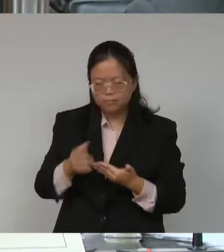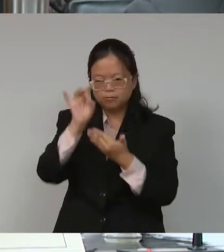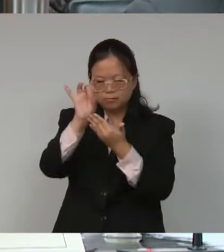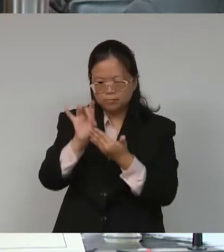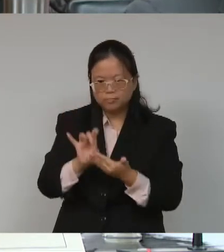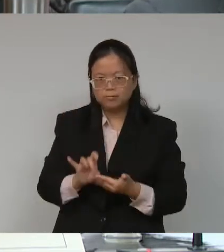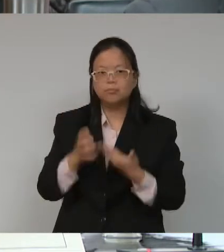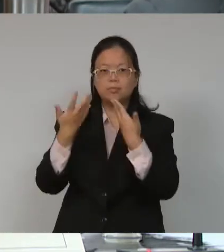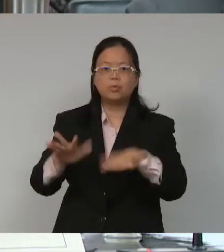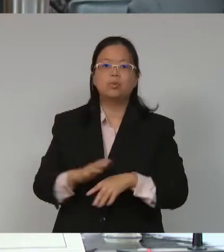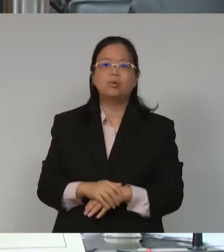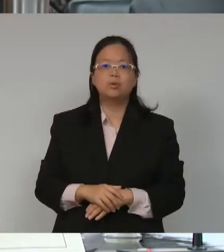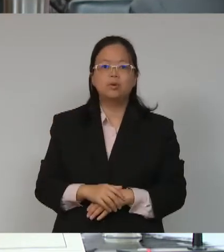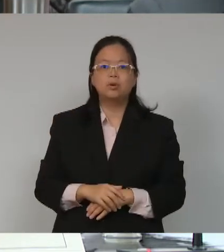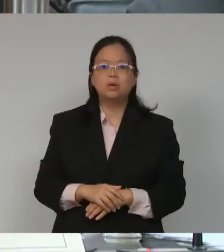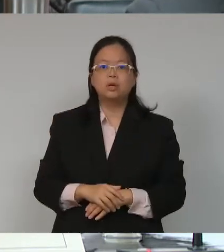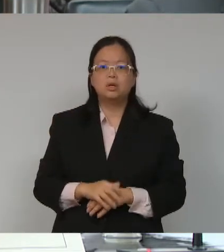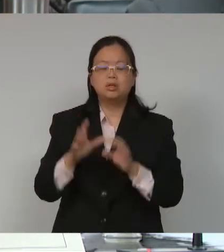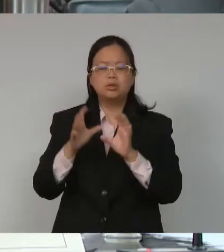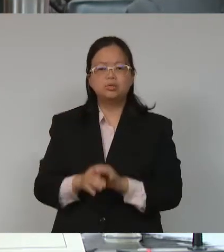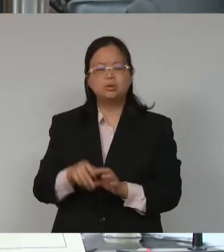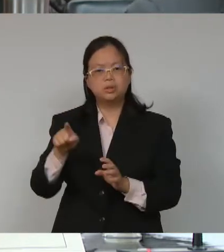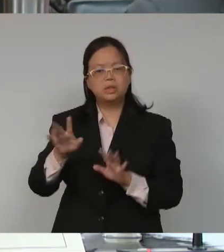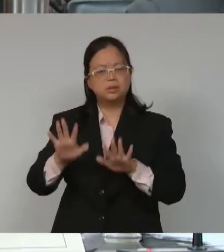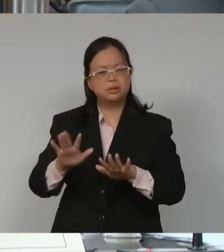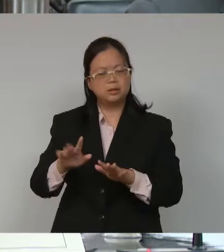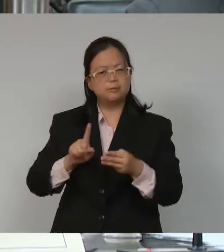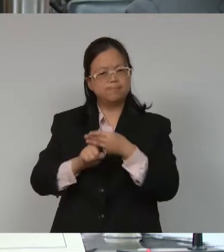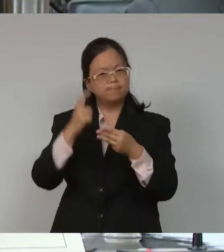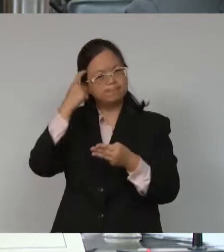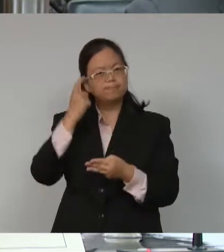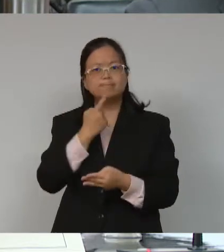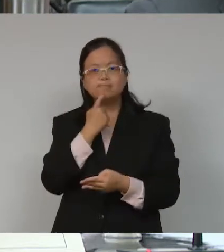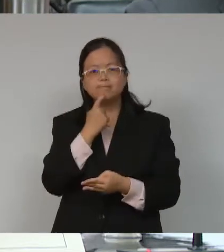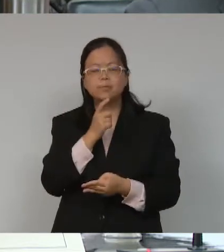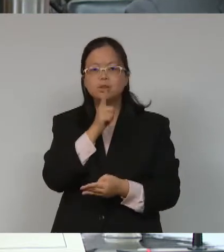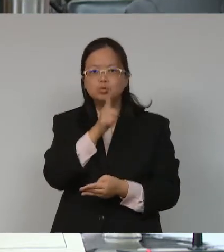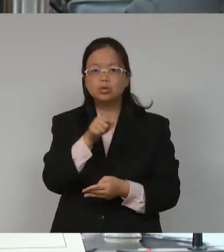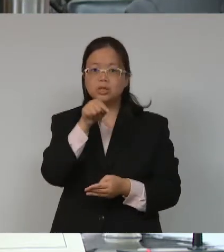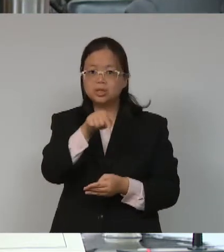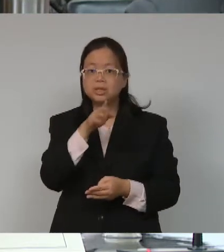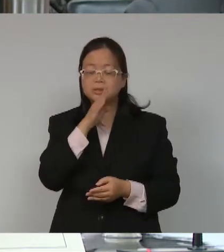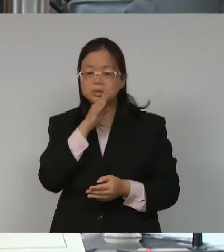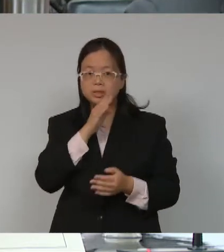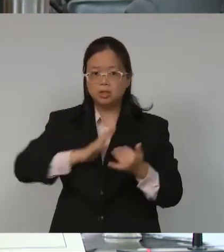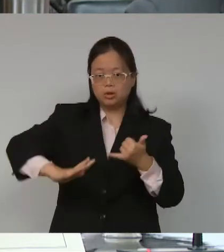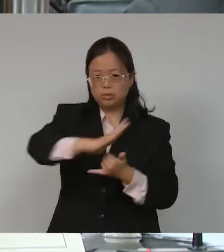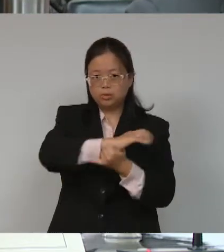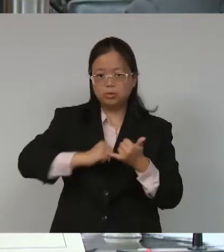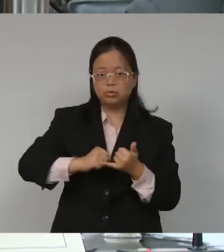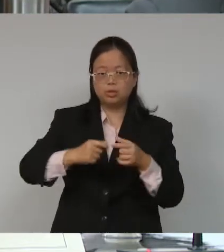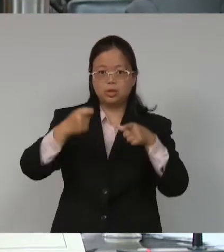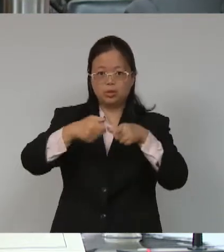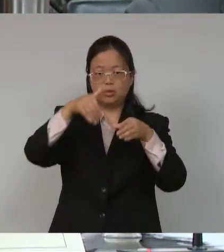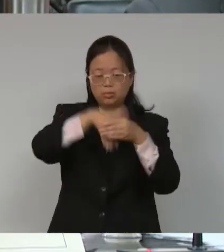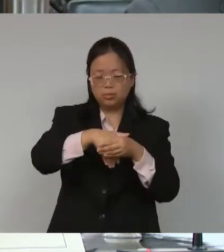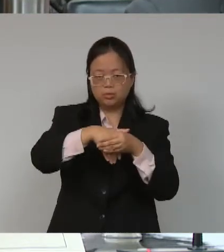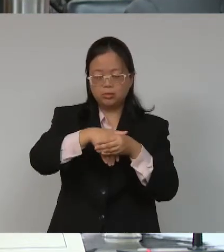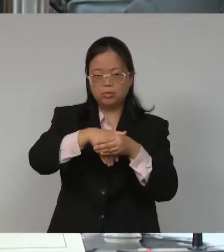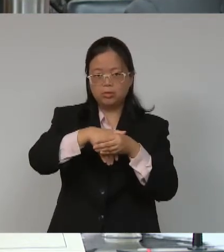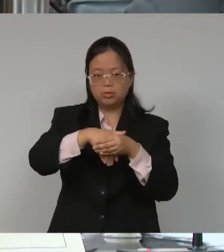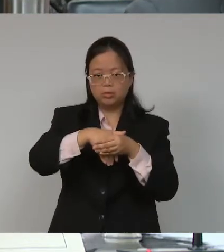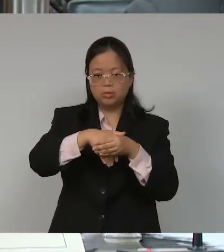看法呢是说，哎，它到底算不算是我们第二条的规定的全国性的公民投票的适用事项了哈？